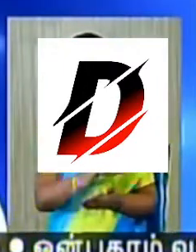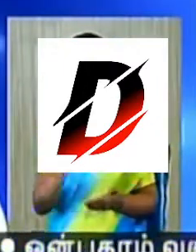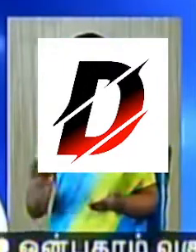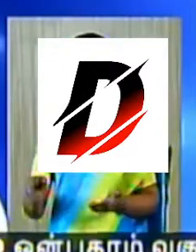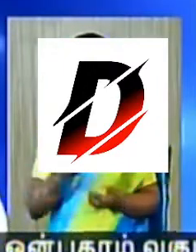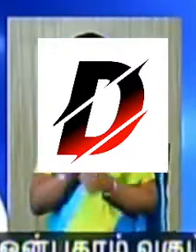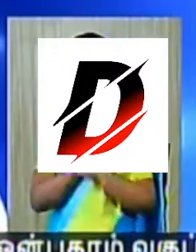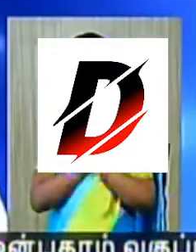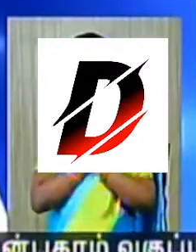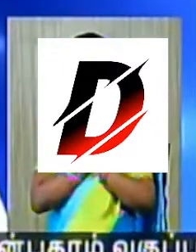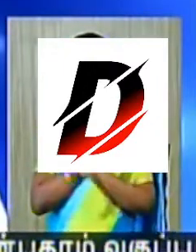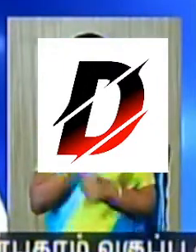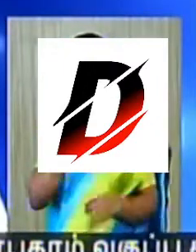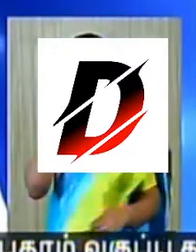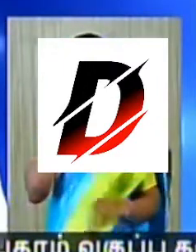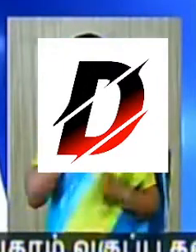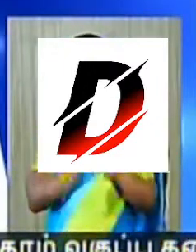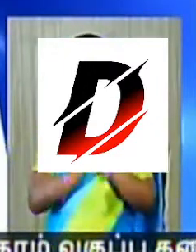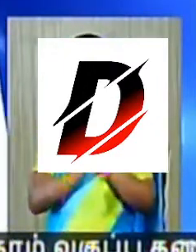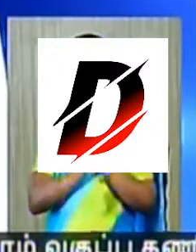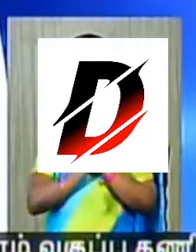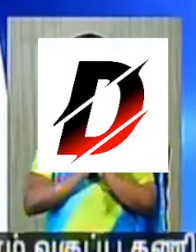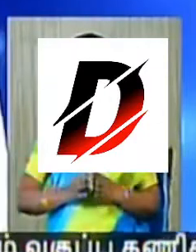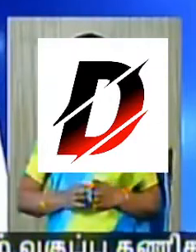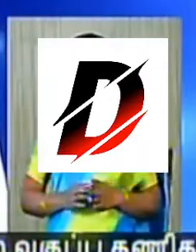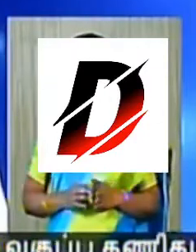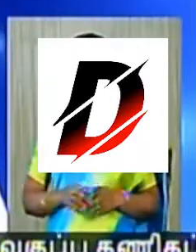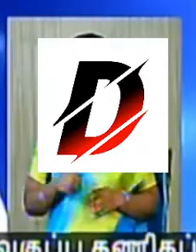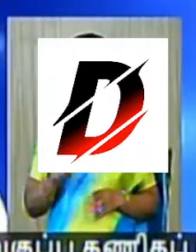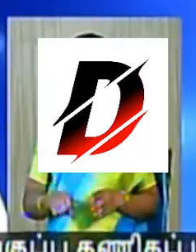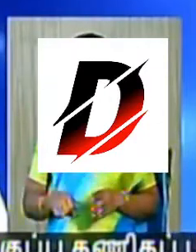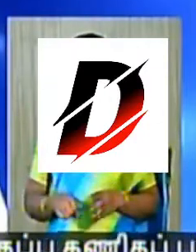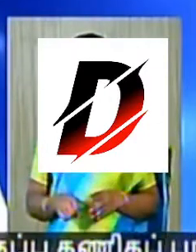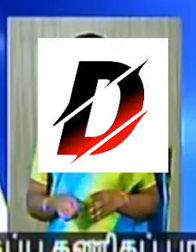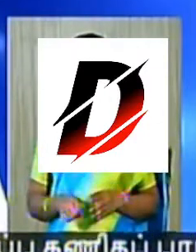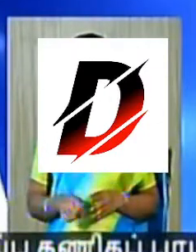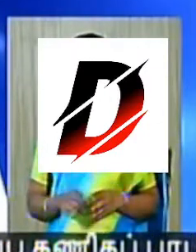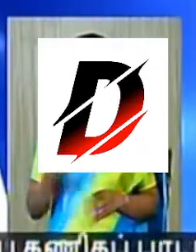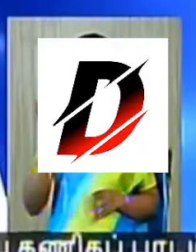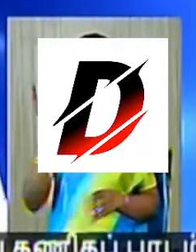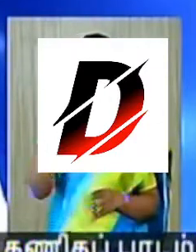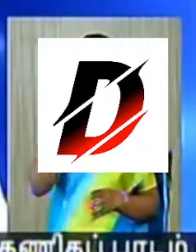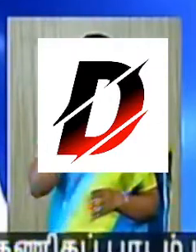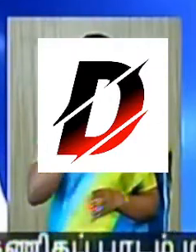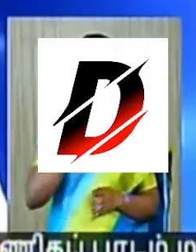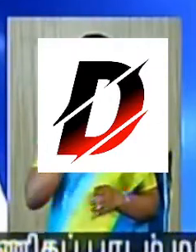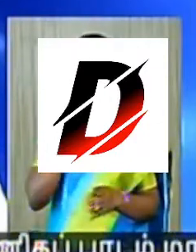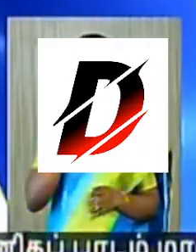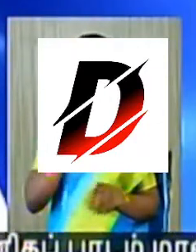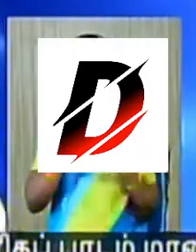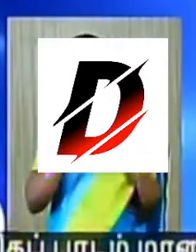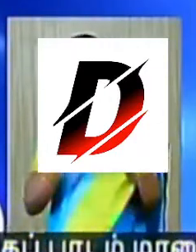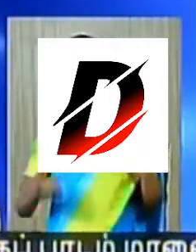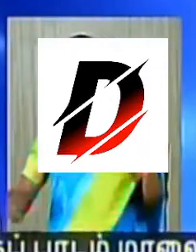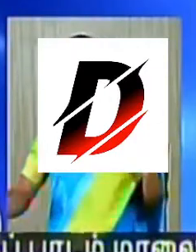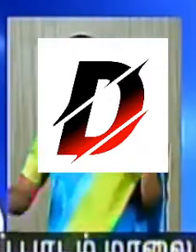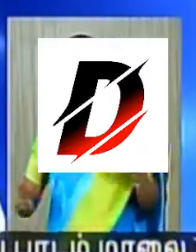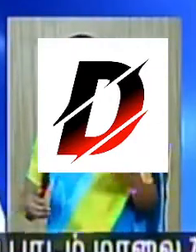வரவேற்கின்றேன். அனைவருக்கும் அன்பார்ந்த வணக்கங்கள். இது சென்றைய வகுப்பினுடைய தொடர்ச்சி.